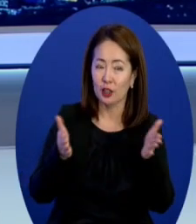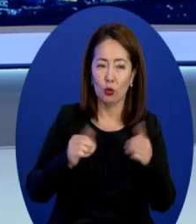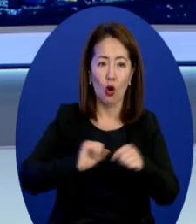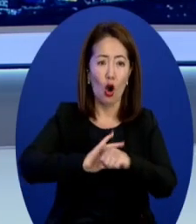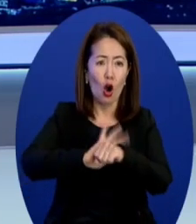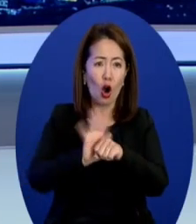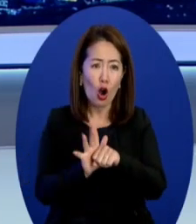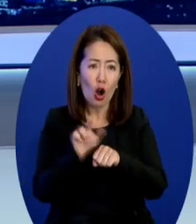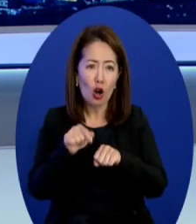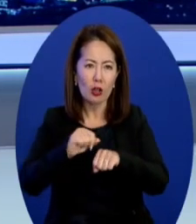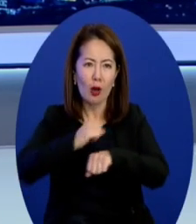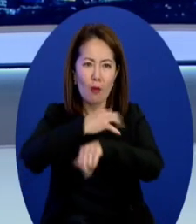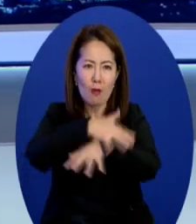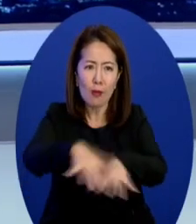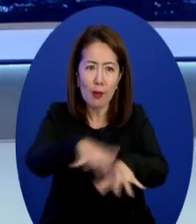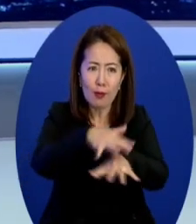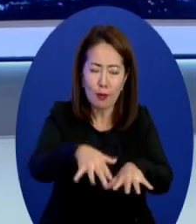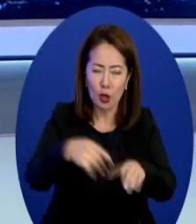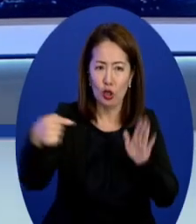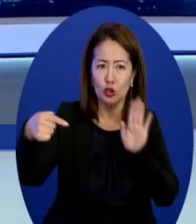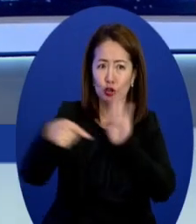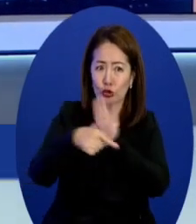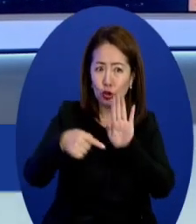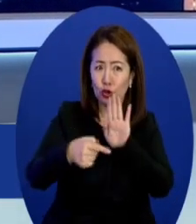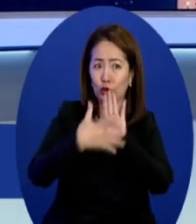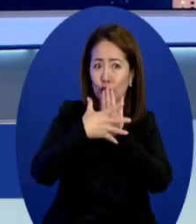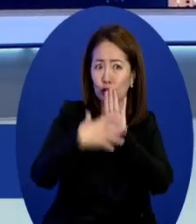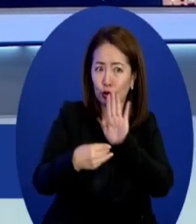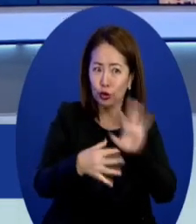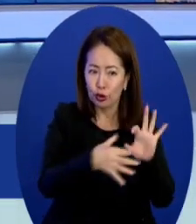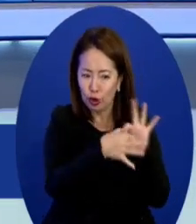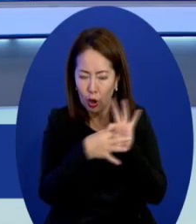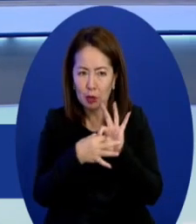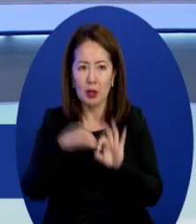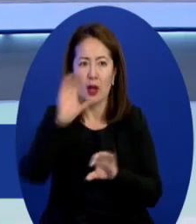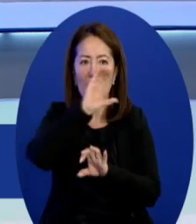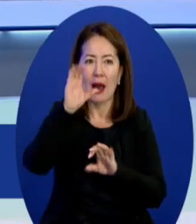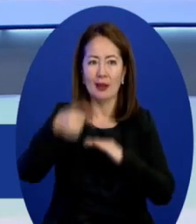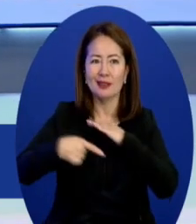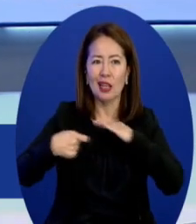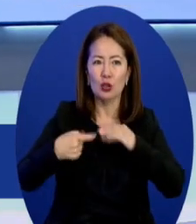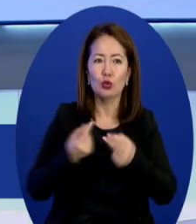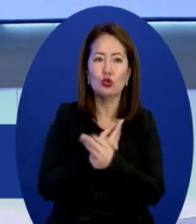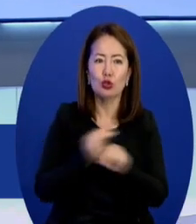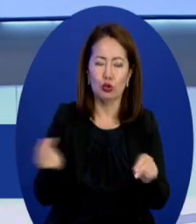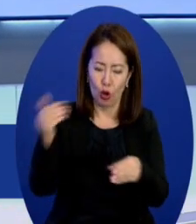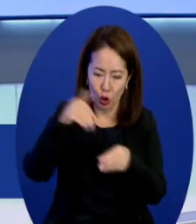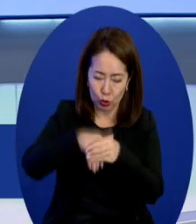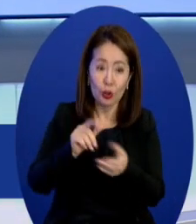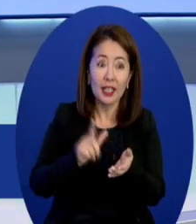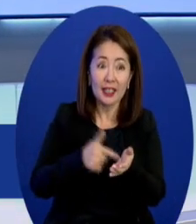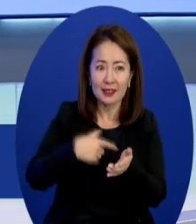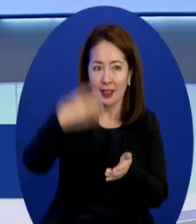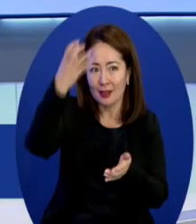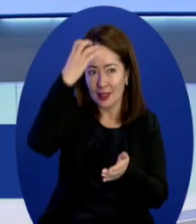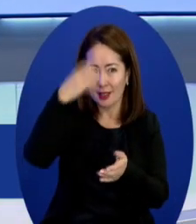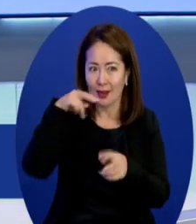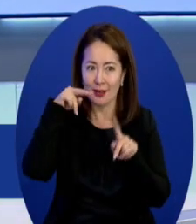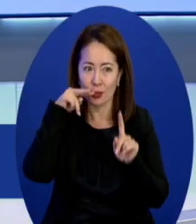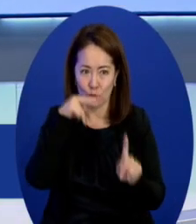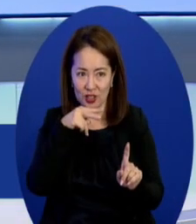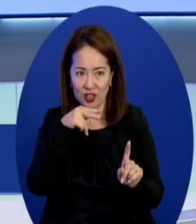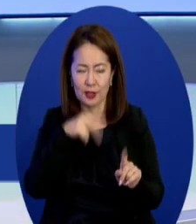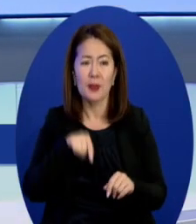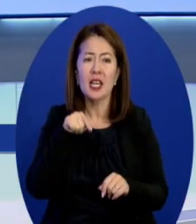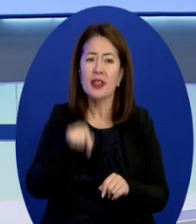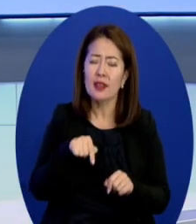Коронавирус нь цар тахлын сөрөг нөлөөллийг харгалзан аж ахуй нэгжүүдийг татварын чөлөөлтөнд хамруулах шаардлагатай гэж засгийн газар үзэж байна. Мөн цар тахлын